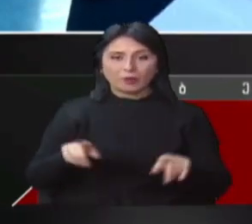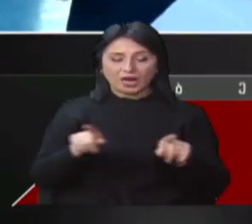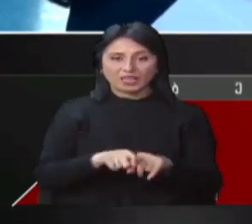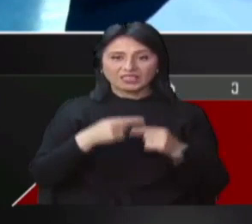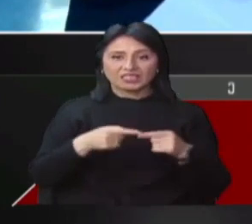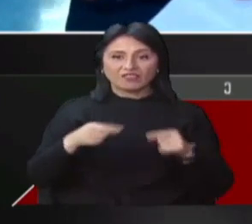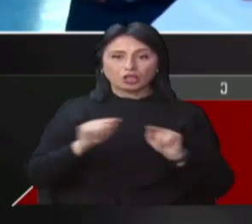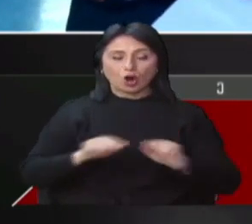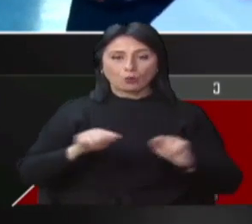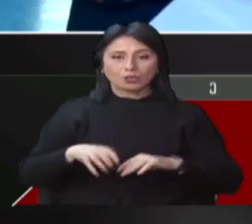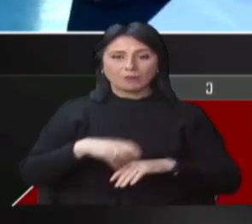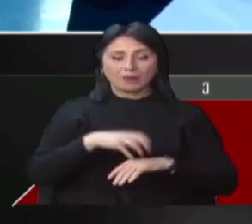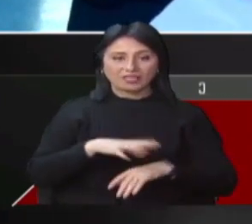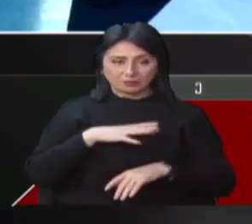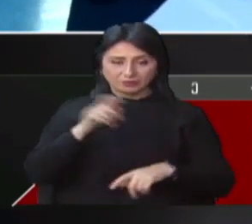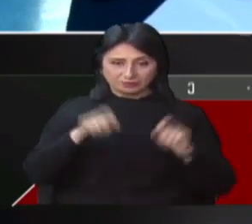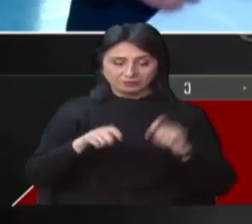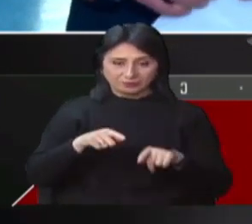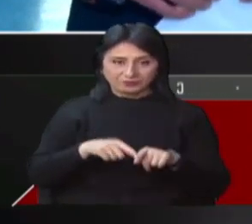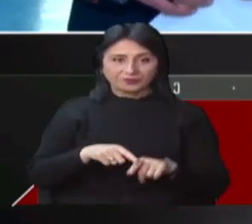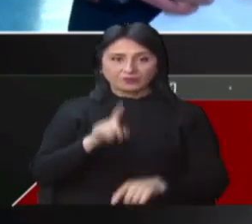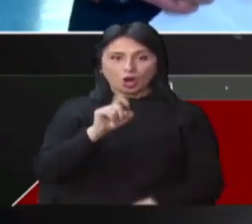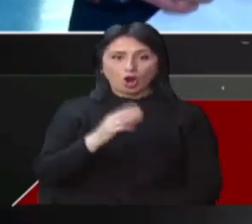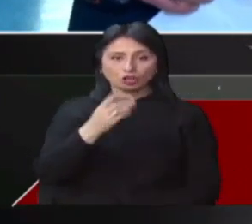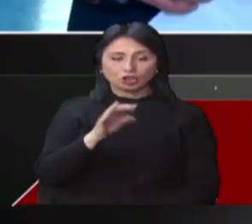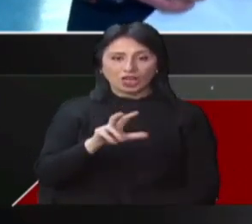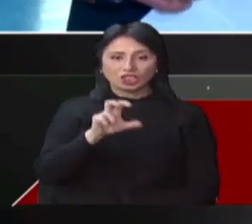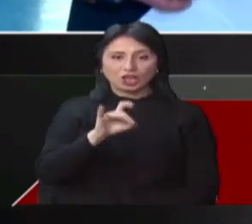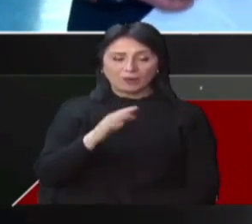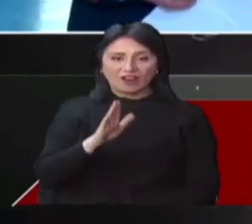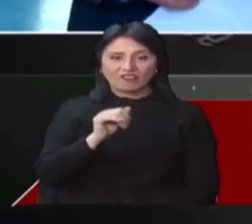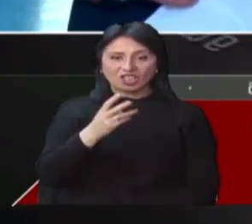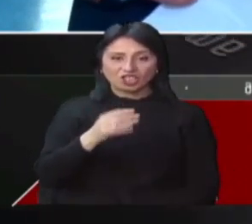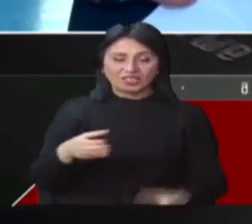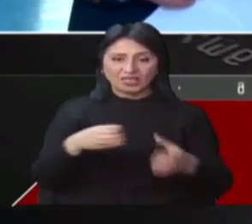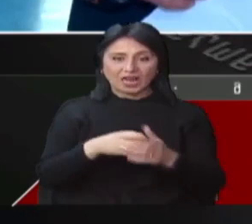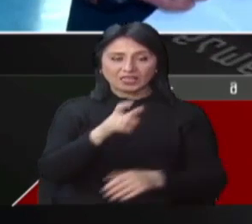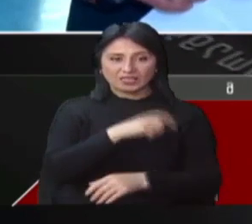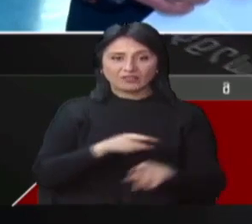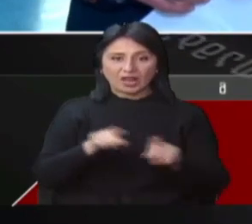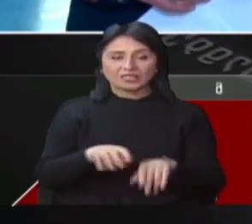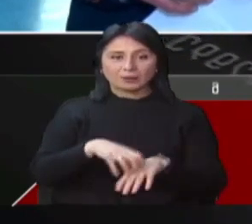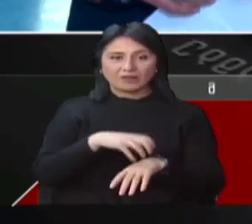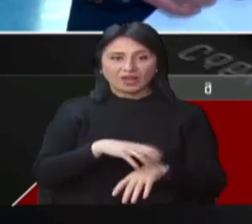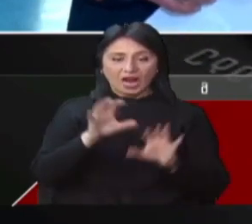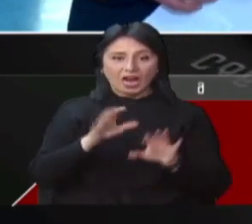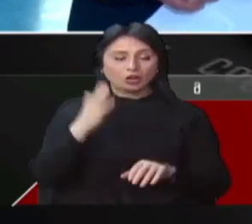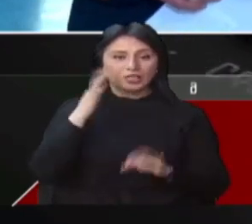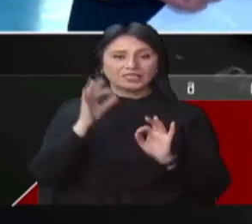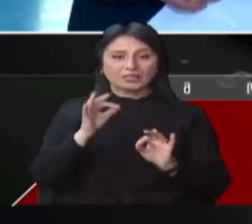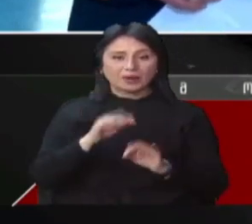ასევე სხვადასხვა ოპოზიციური პარტიები იმყოფებოდნენ, ხოშტარია ჯაფარიძე ვაშაძის გაერთიანების წევრები, ასევე პარტია კანონი და